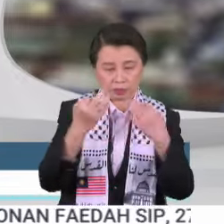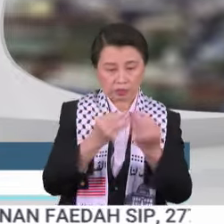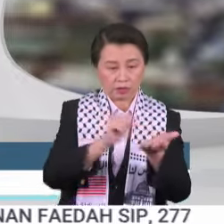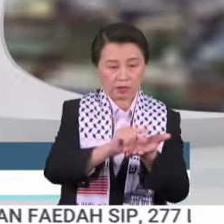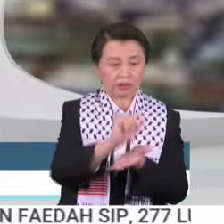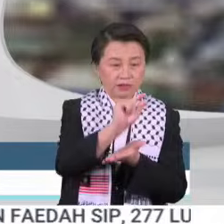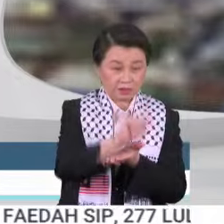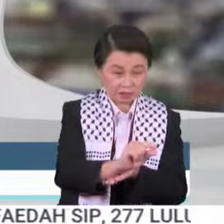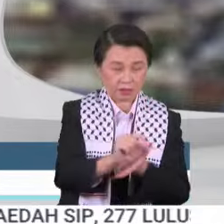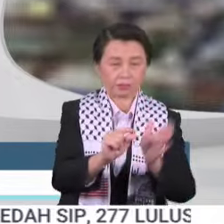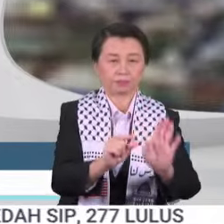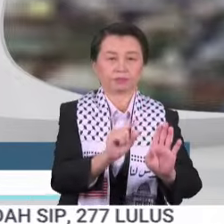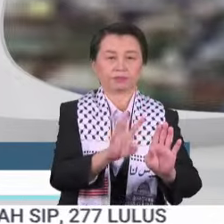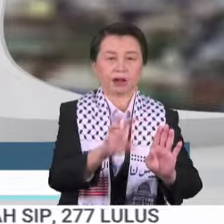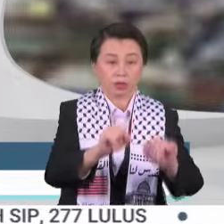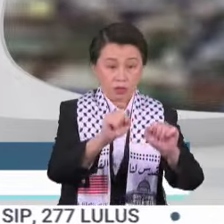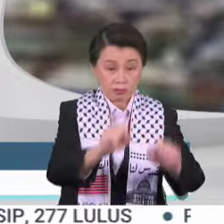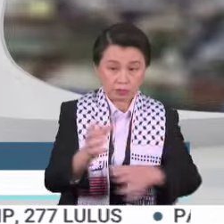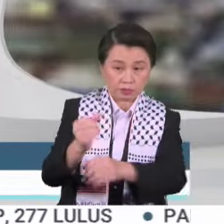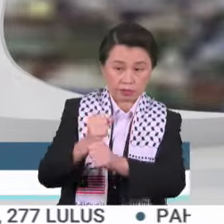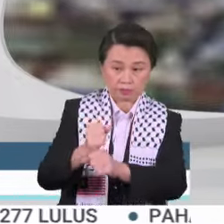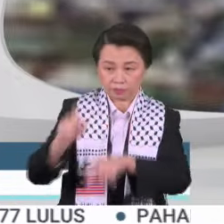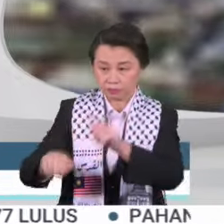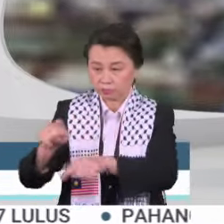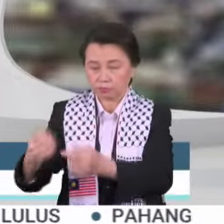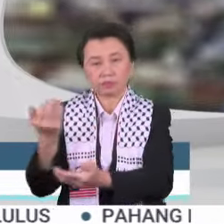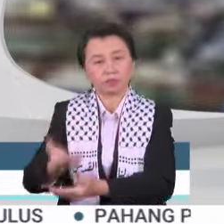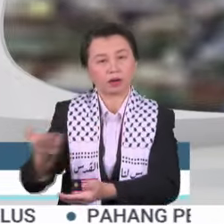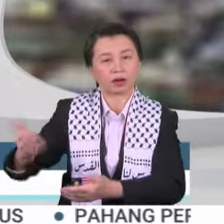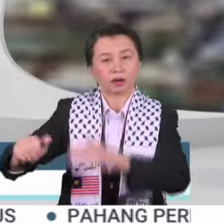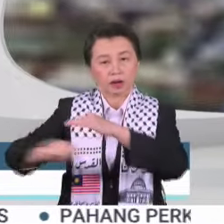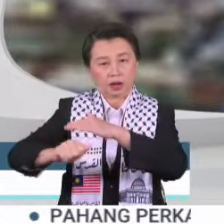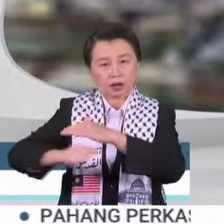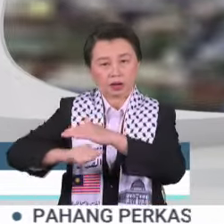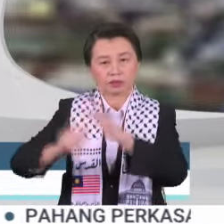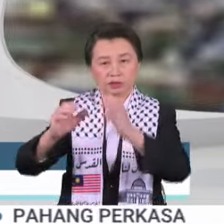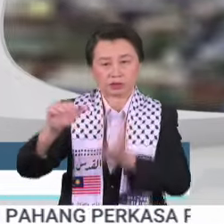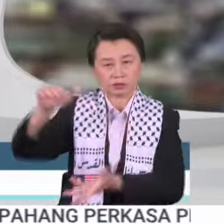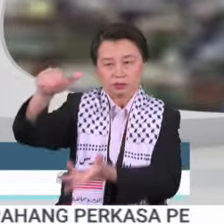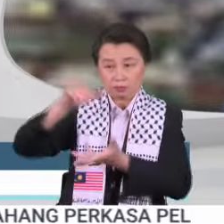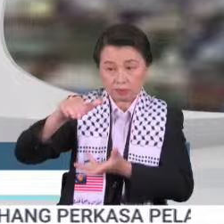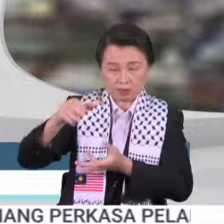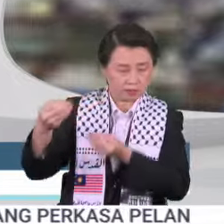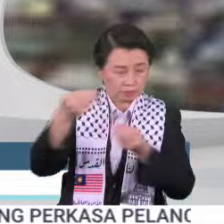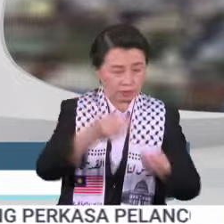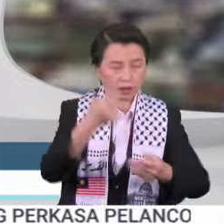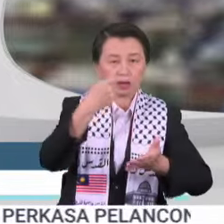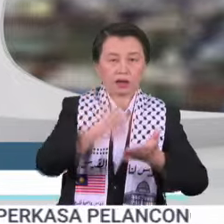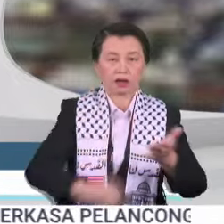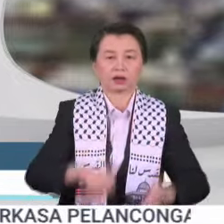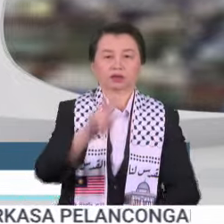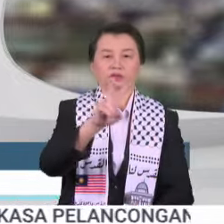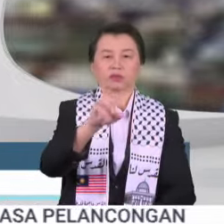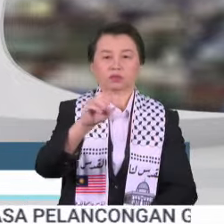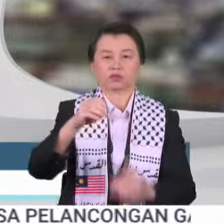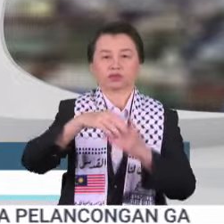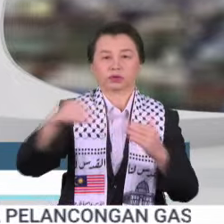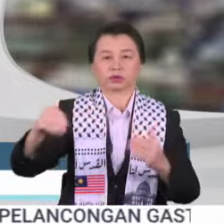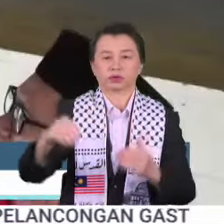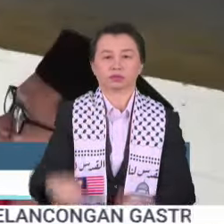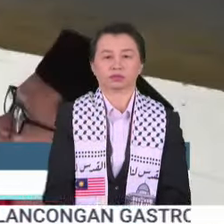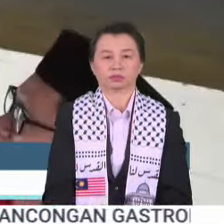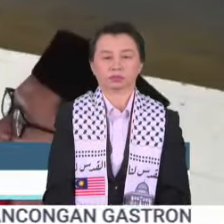berpendapatan rendah B40 boleh mendapatkan pelbagai barangan keperluan asas secara pakej yang ditawarkan pada harga RM20.